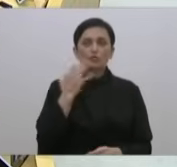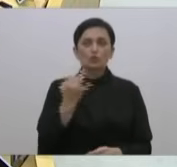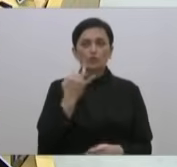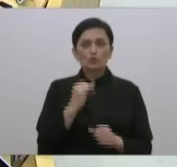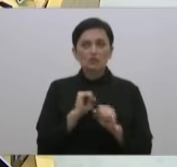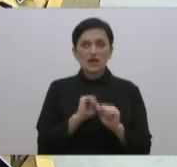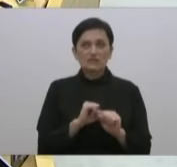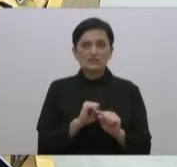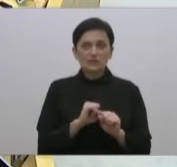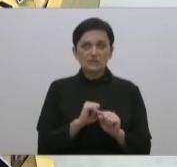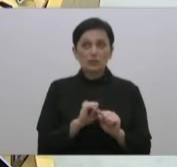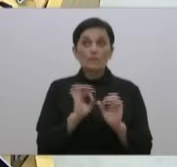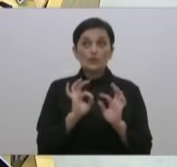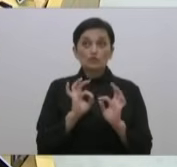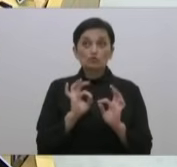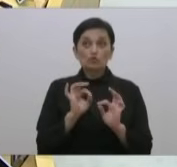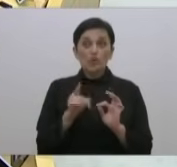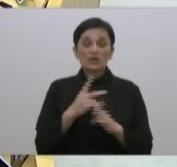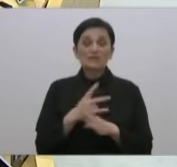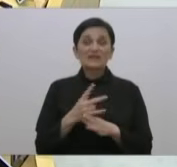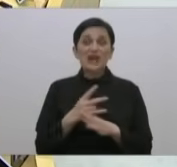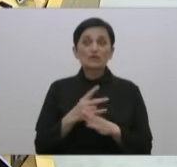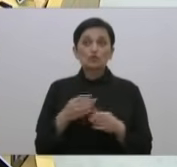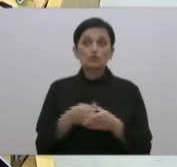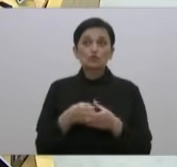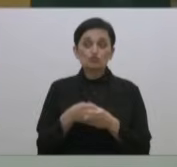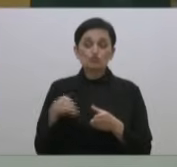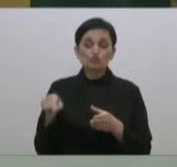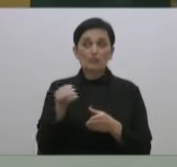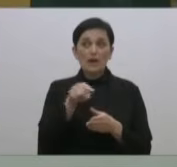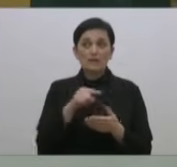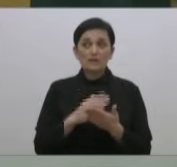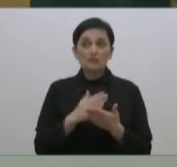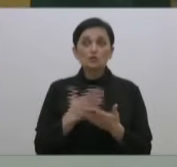ინტერესების დაცვაზე, სწორედ ეს არის ის რადიკალური ჯგუფები,